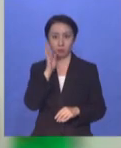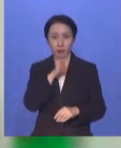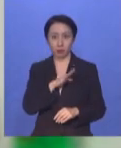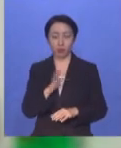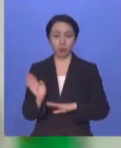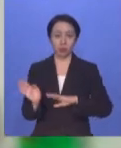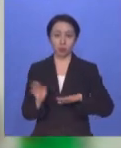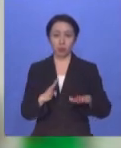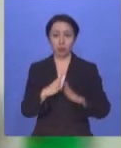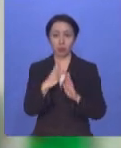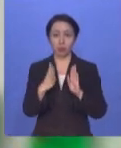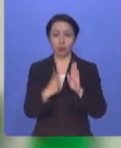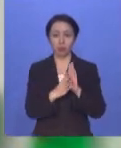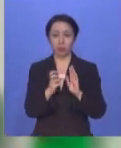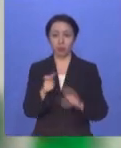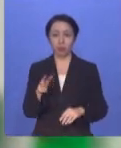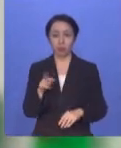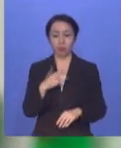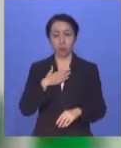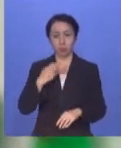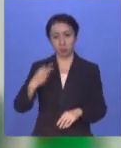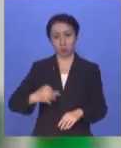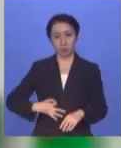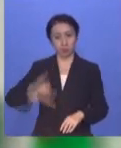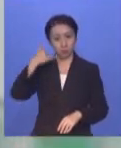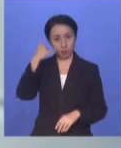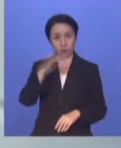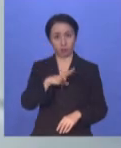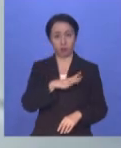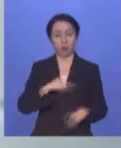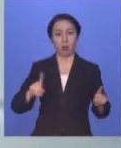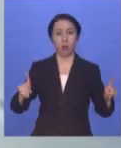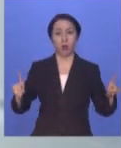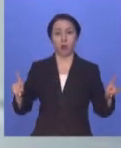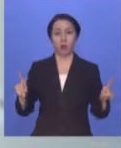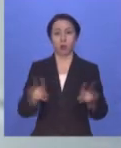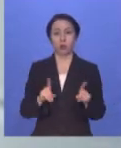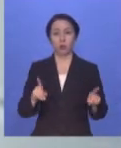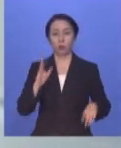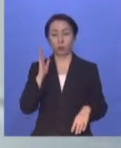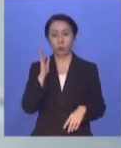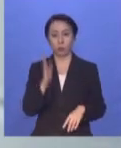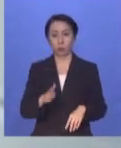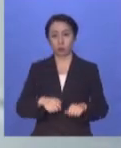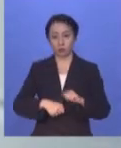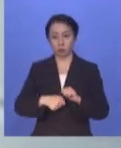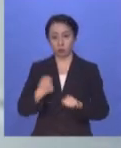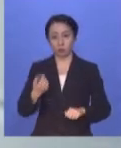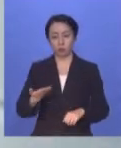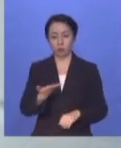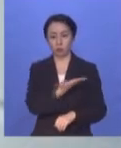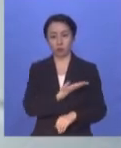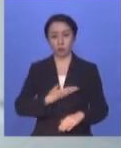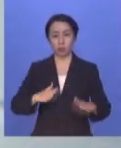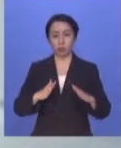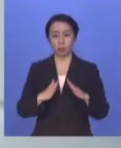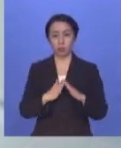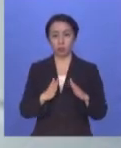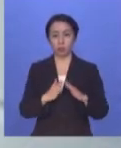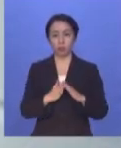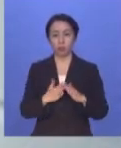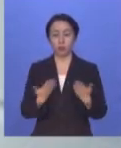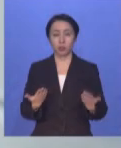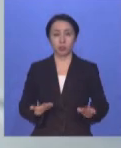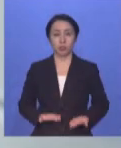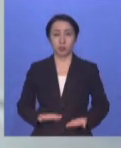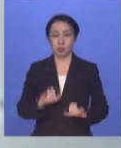сошла, 19 мая мне сын сообщил, что будет сноситься наш дом, не подлежит к